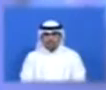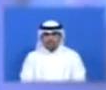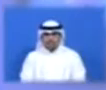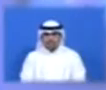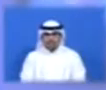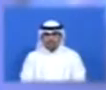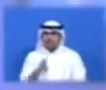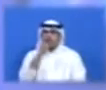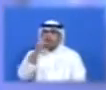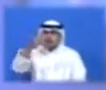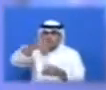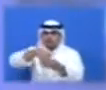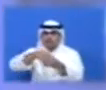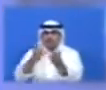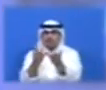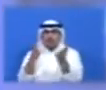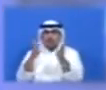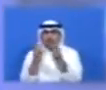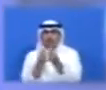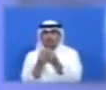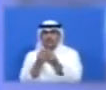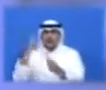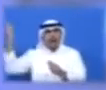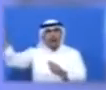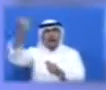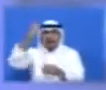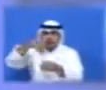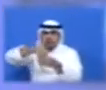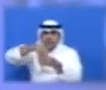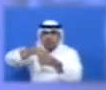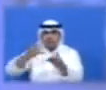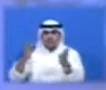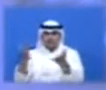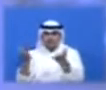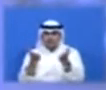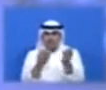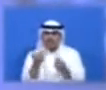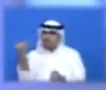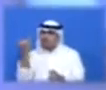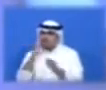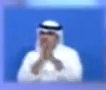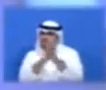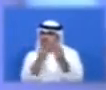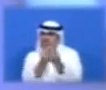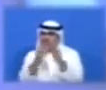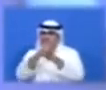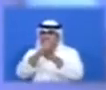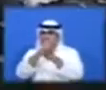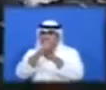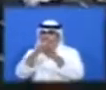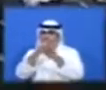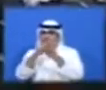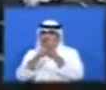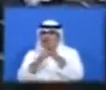دعا وفد الشعبة البرلمانية الكويتية اليوم برلماني العالم إلى الإسهام بفاعلية في دعم البرامج والآليات التي تتبناها